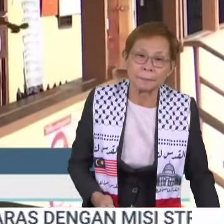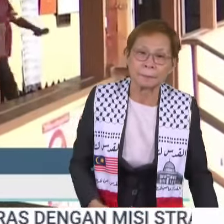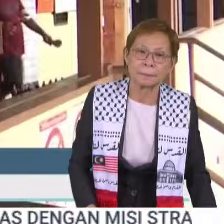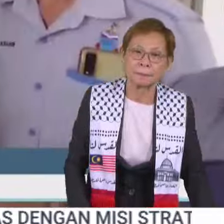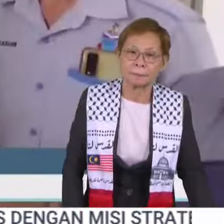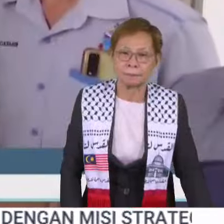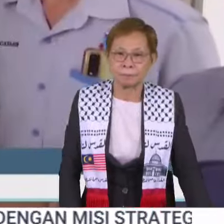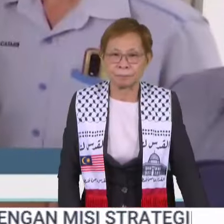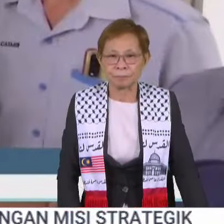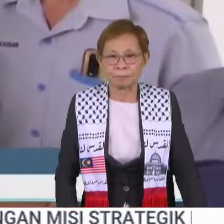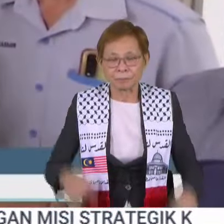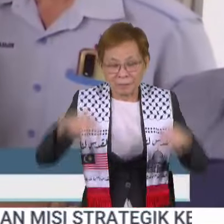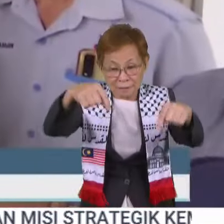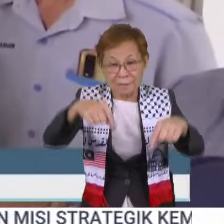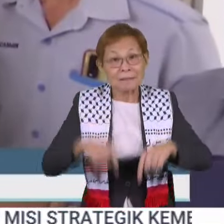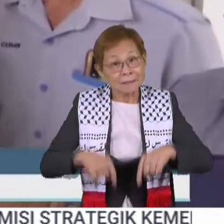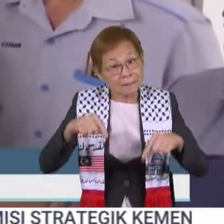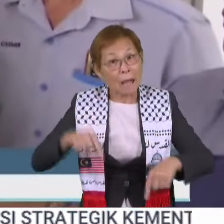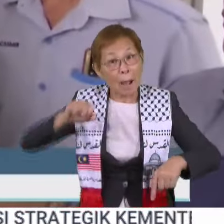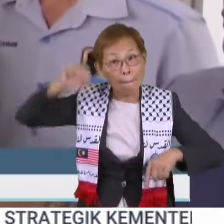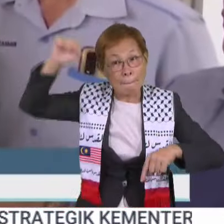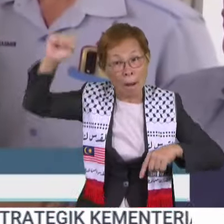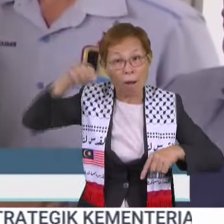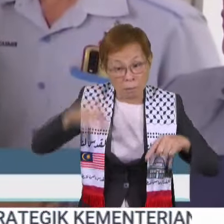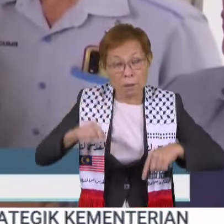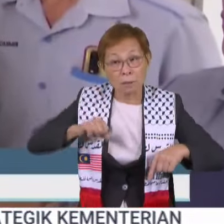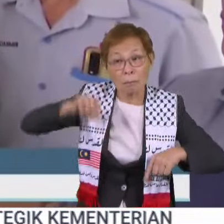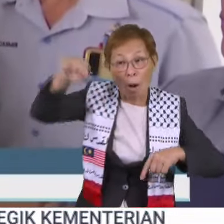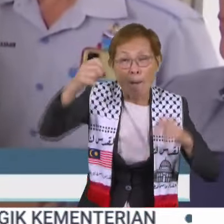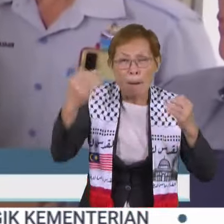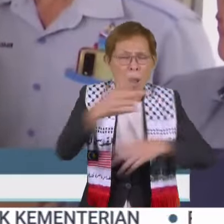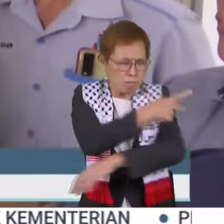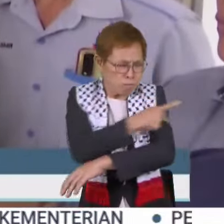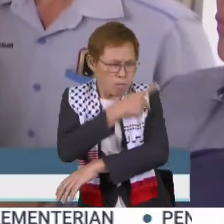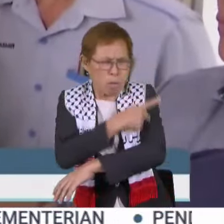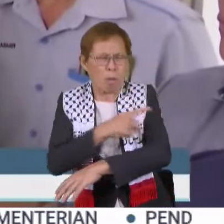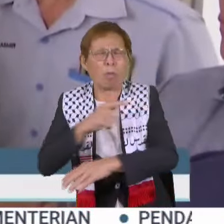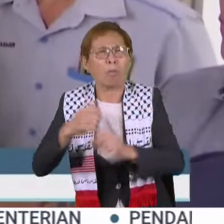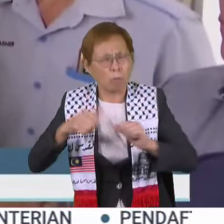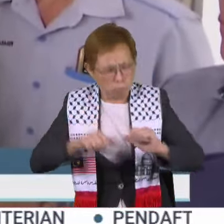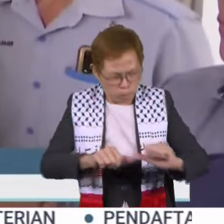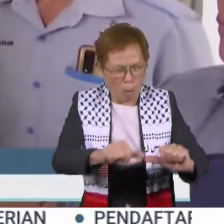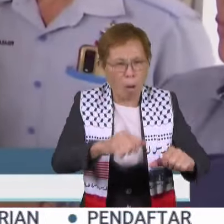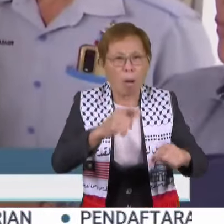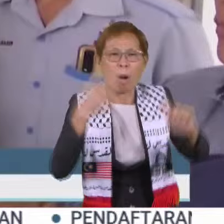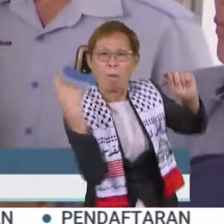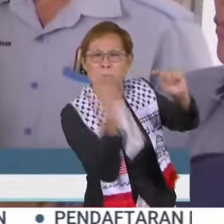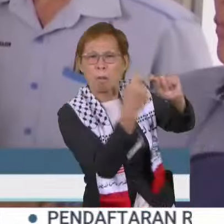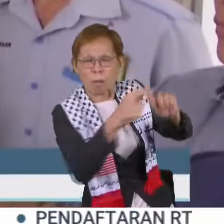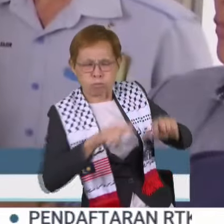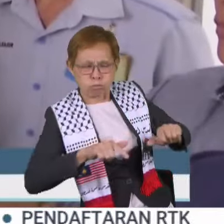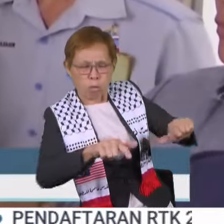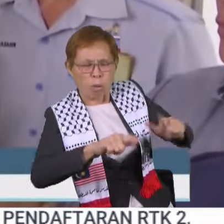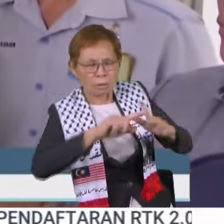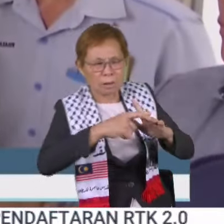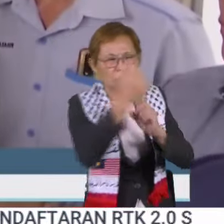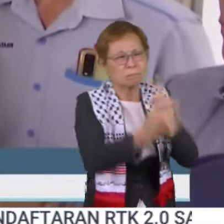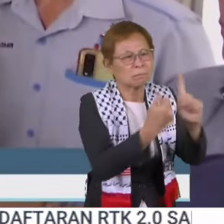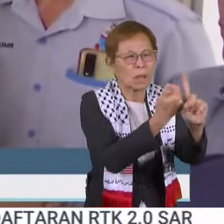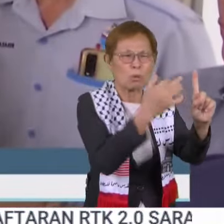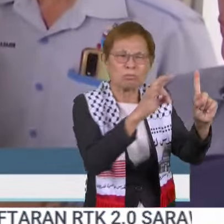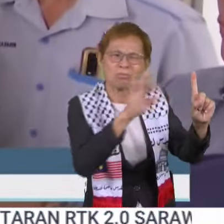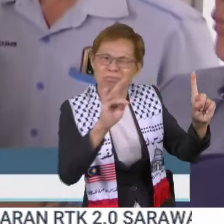terbaik di Sabah ini banyak e klinik kesihatan kita yang masih diperbuat daripada kayu sejak tahun